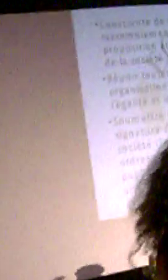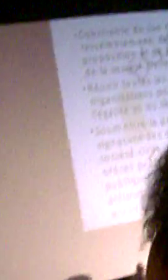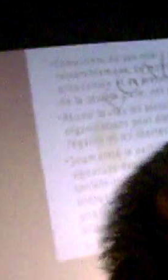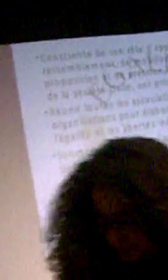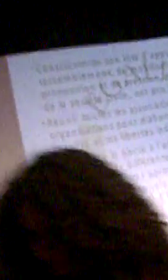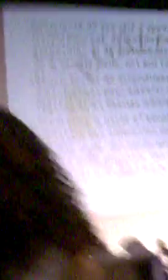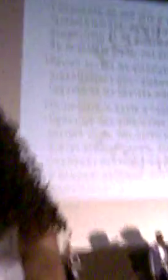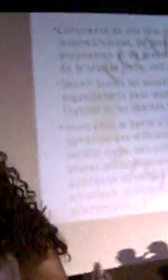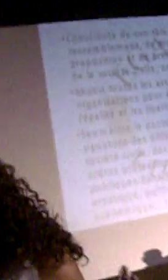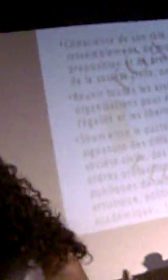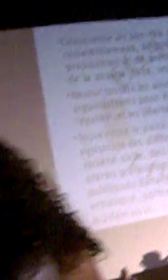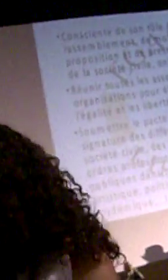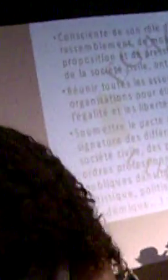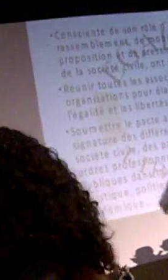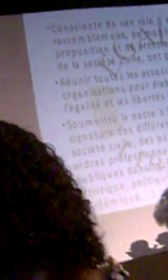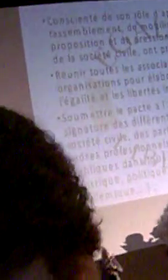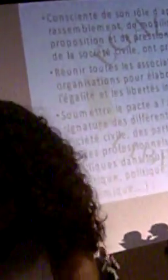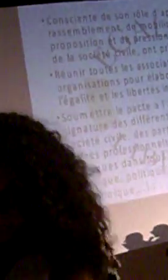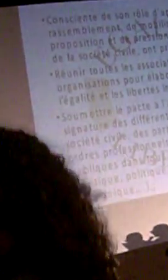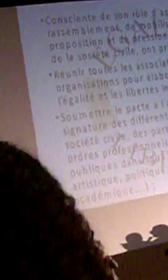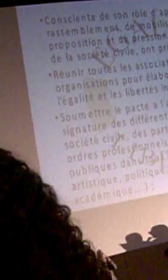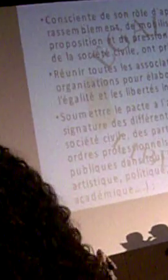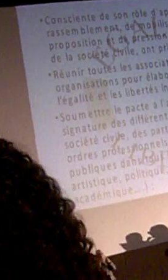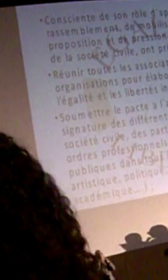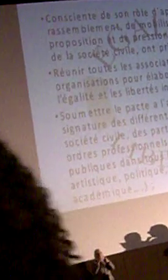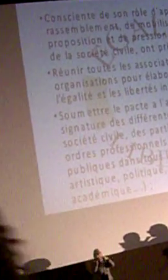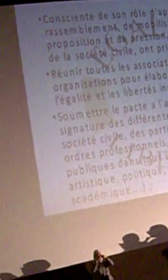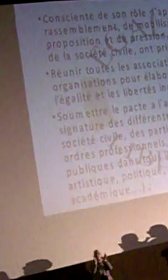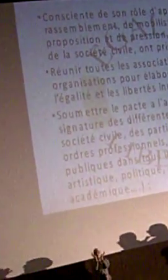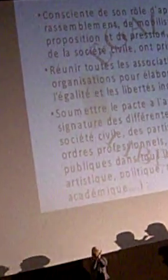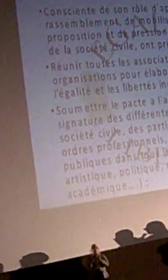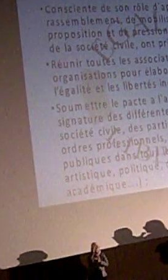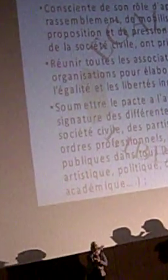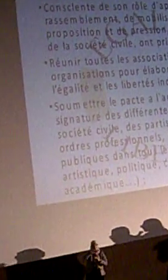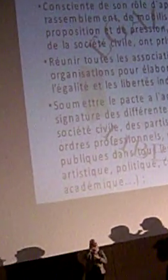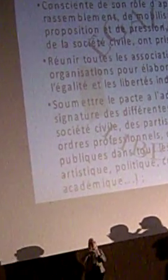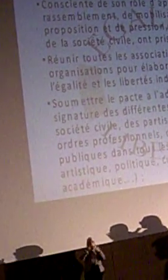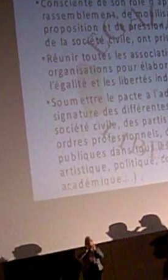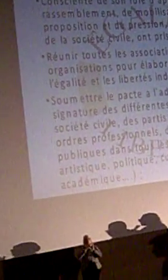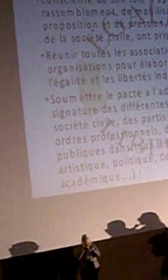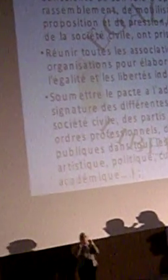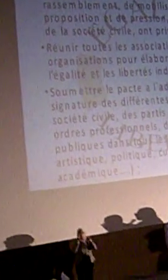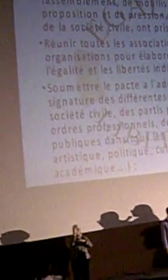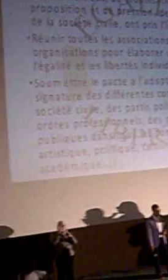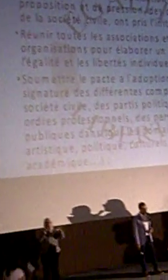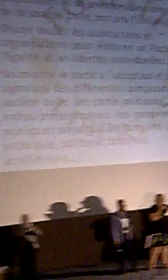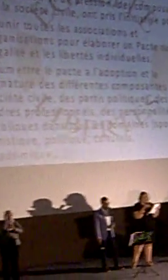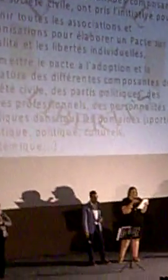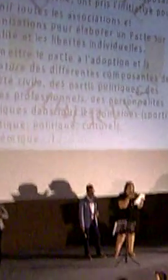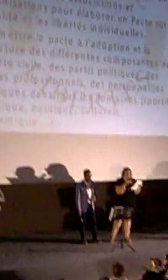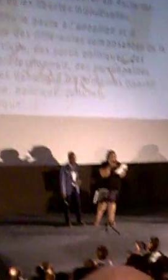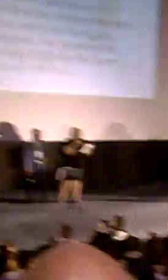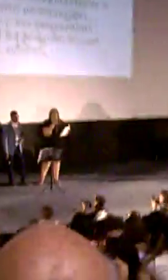هذه التوجهات وبملتقى للمجتمع المدني على المستوى المغاربي من أجل المساواة في الإرث